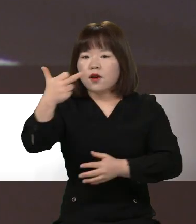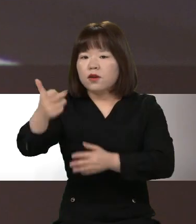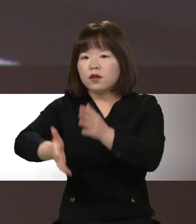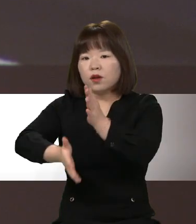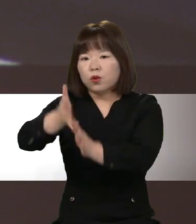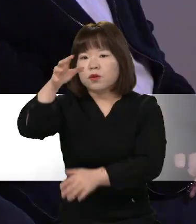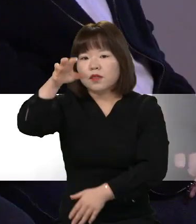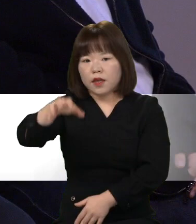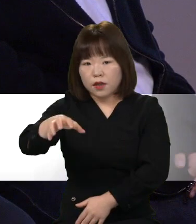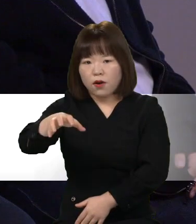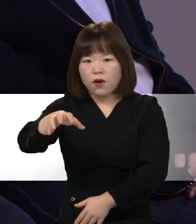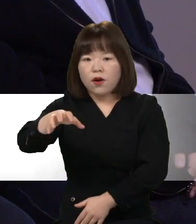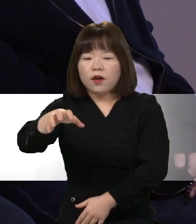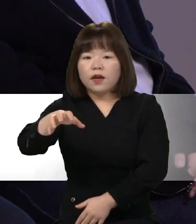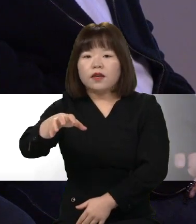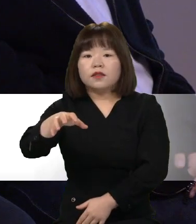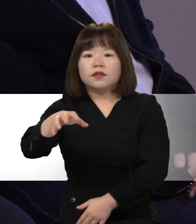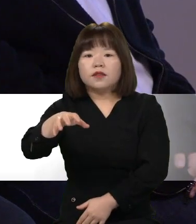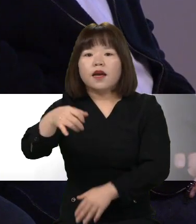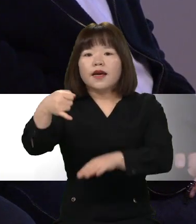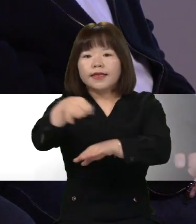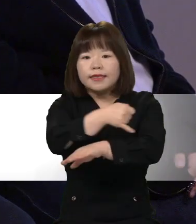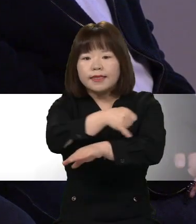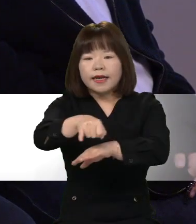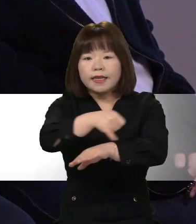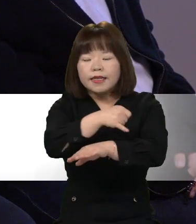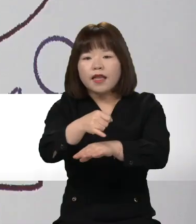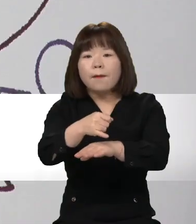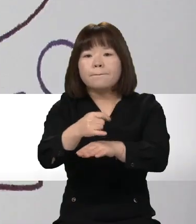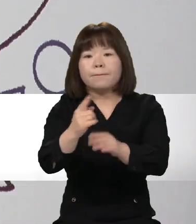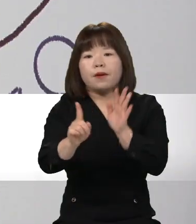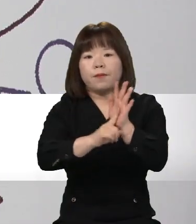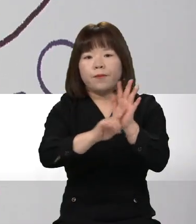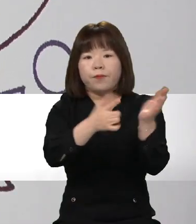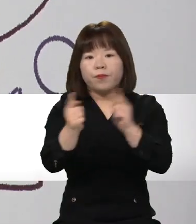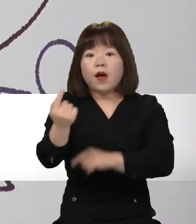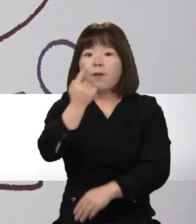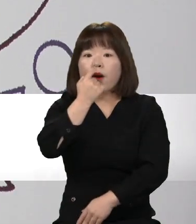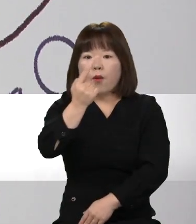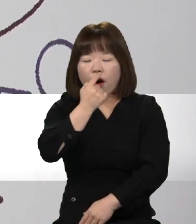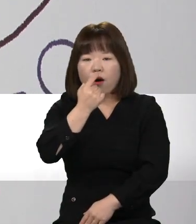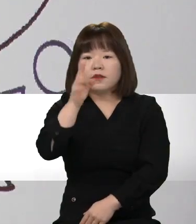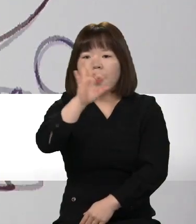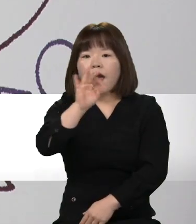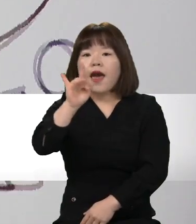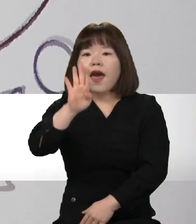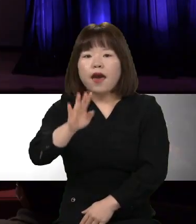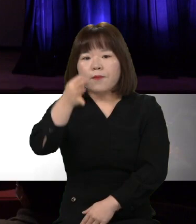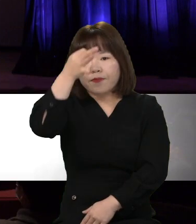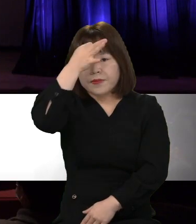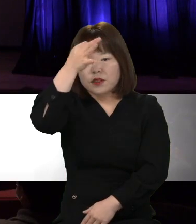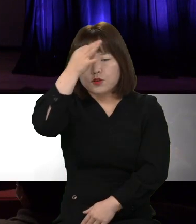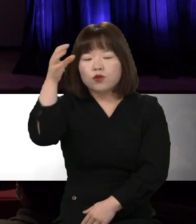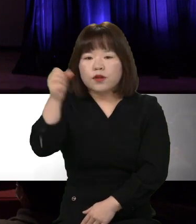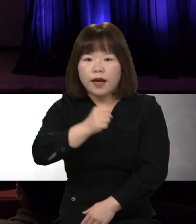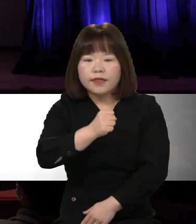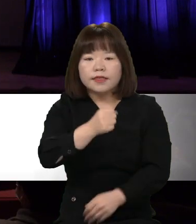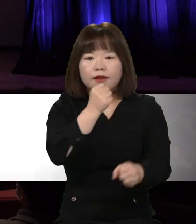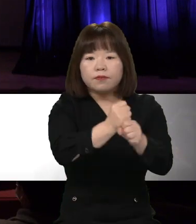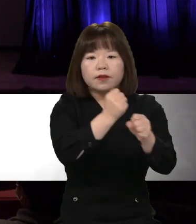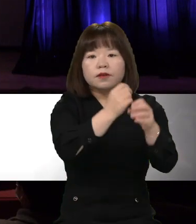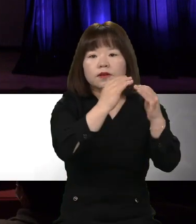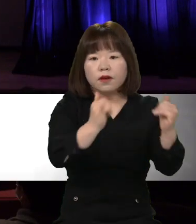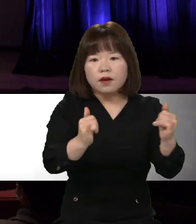17개 도시에서와 마찬가지로 코딩과 디자인 마케팅 등을 배운 바 차별화된 앱 비즈니스 기술을